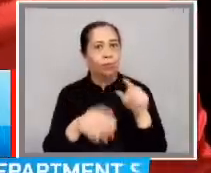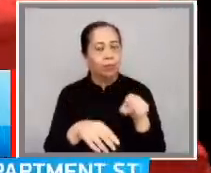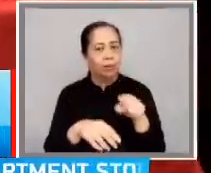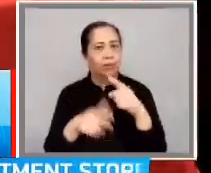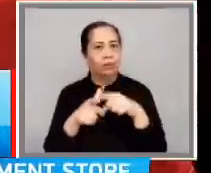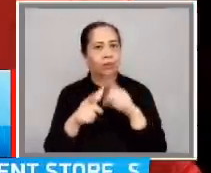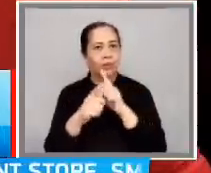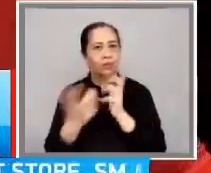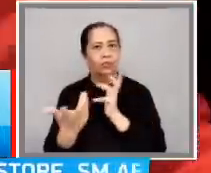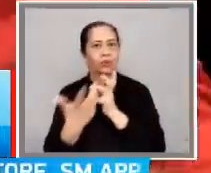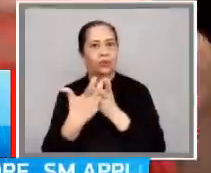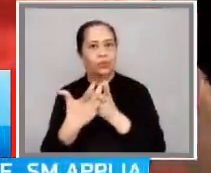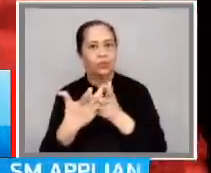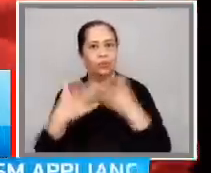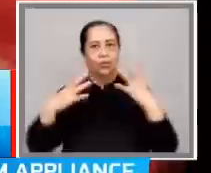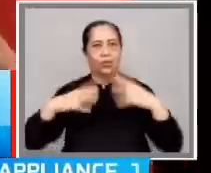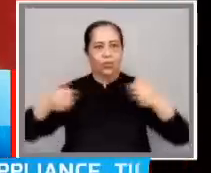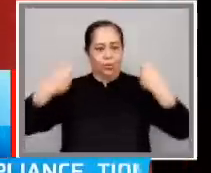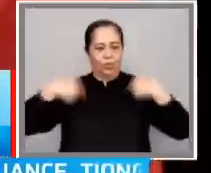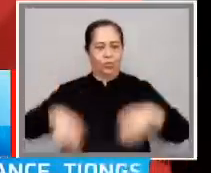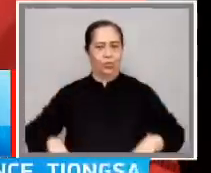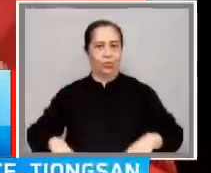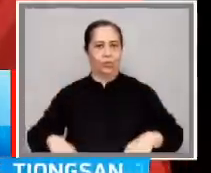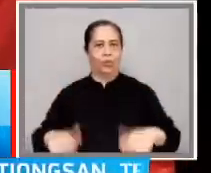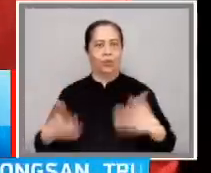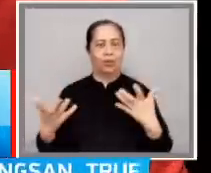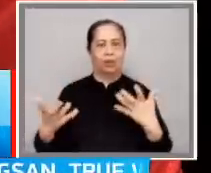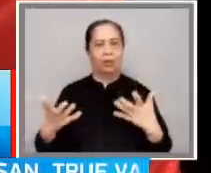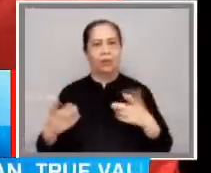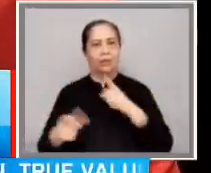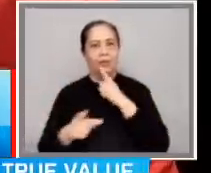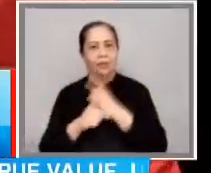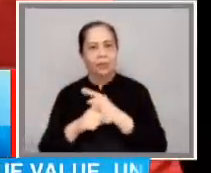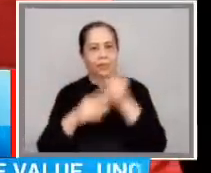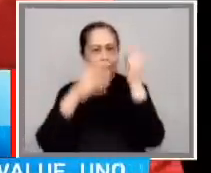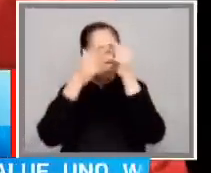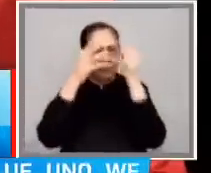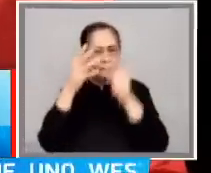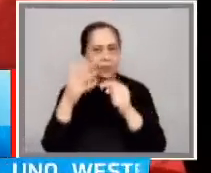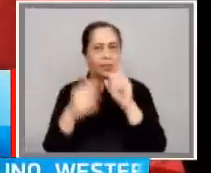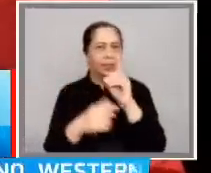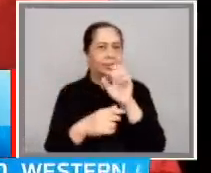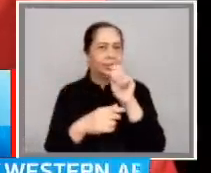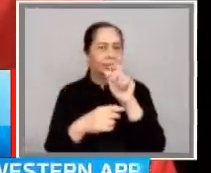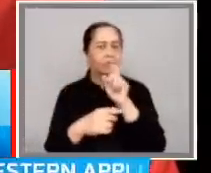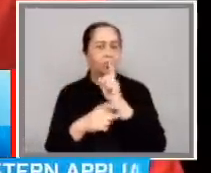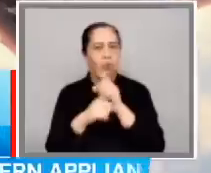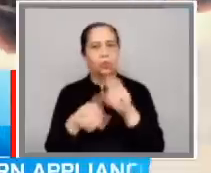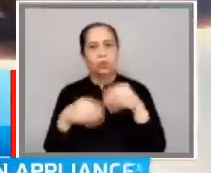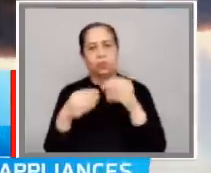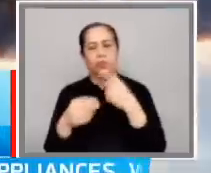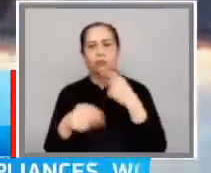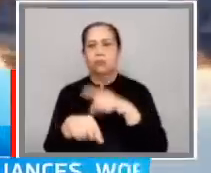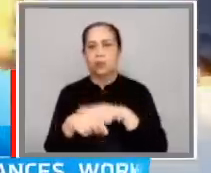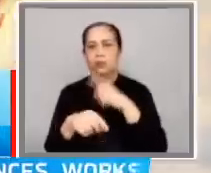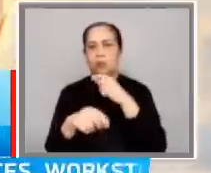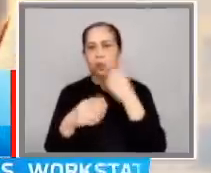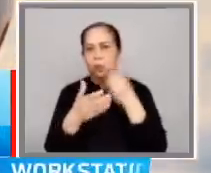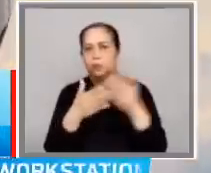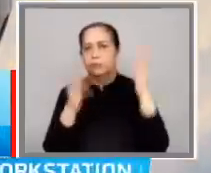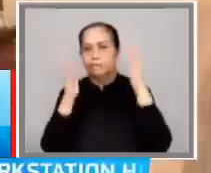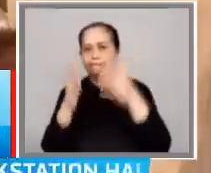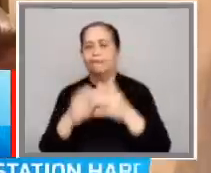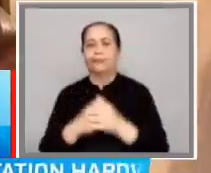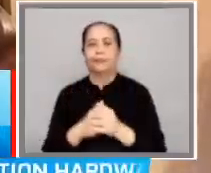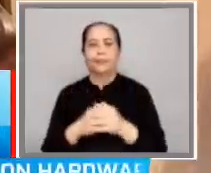fitting your costume till shooting. Makikita mo yung details, alam mong binigyan talaga ng panahon. Napanood na natin